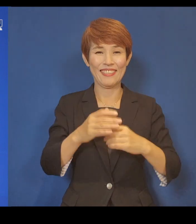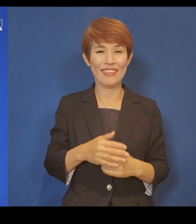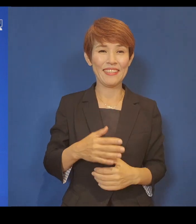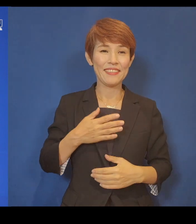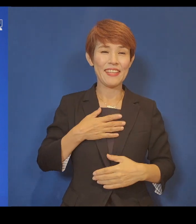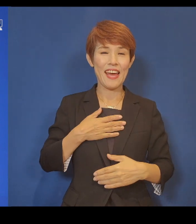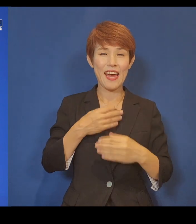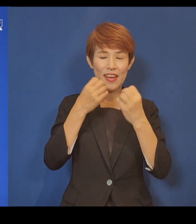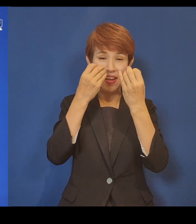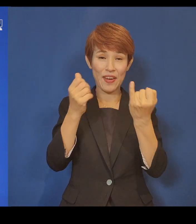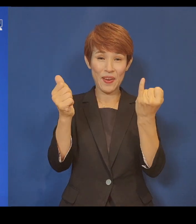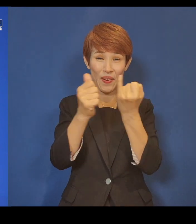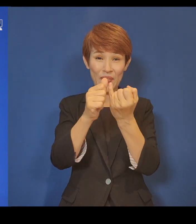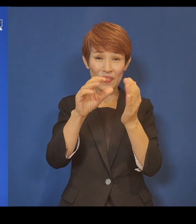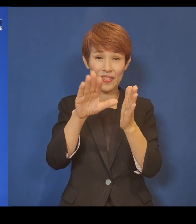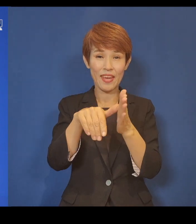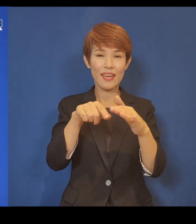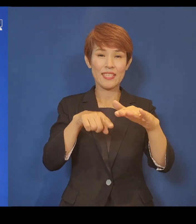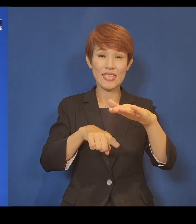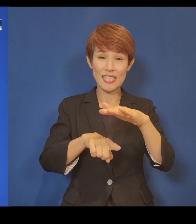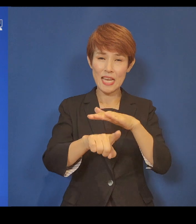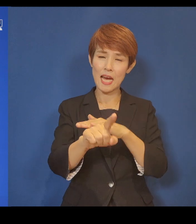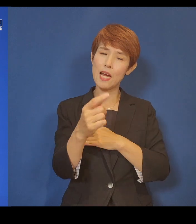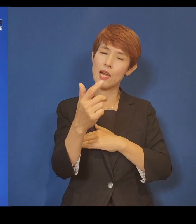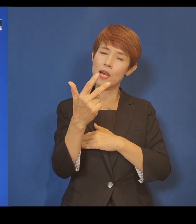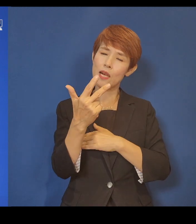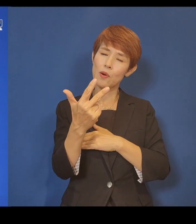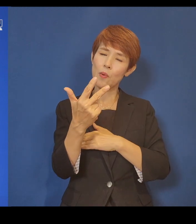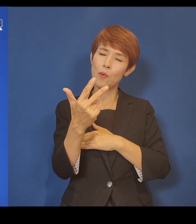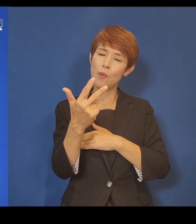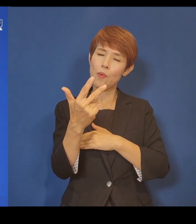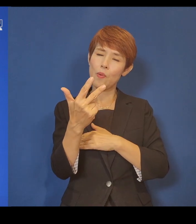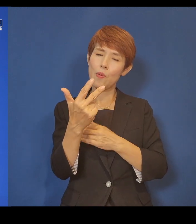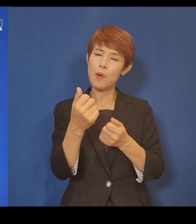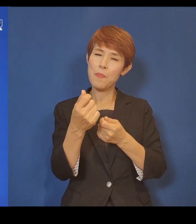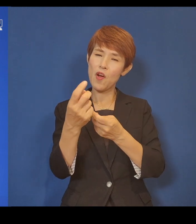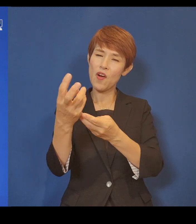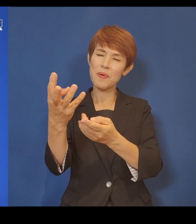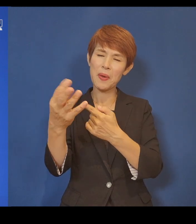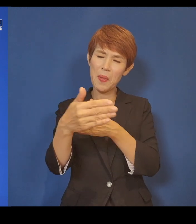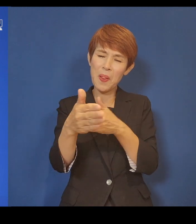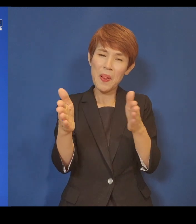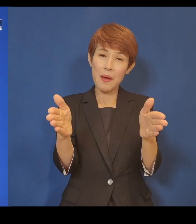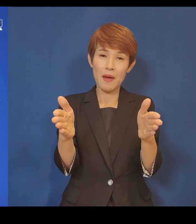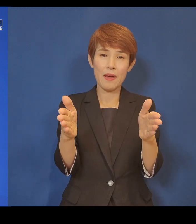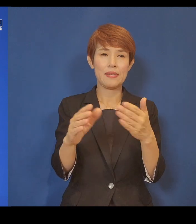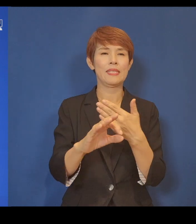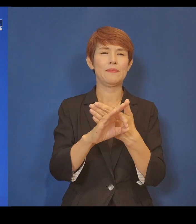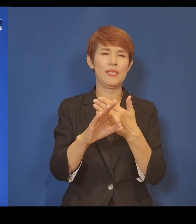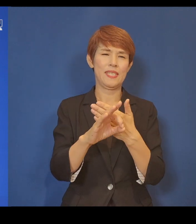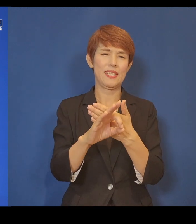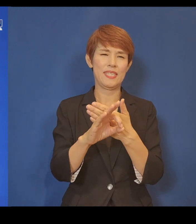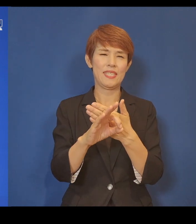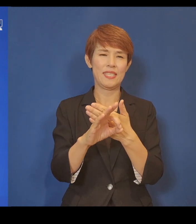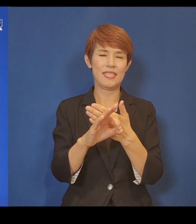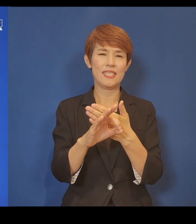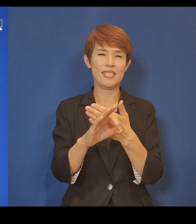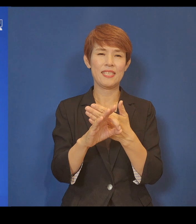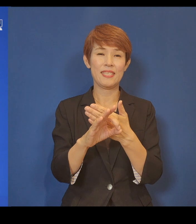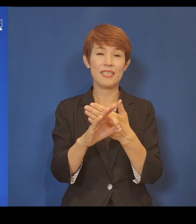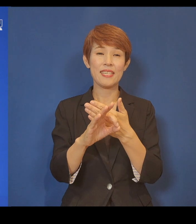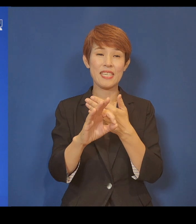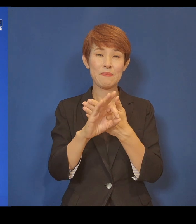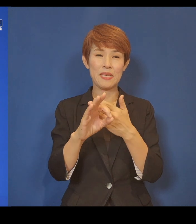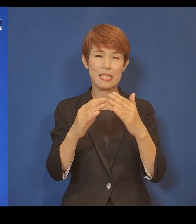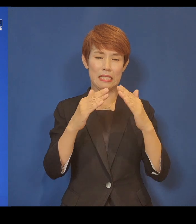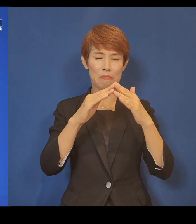신혼집이 지하에 7평 조금 넘는 지하방이었어요. 근데 집을 임시로 대충 법에